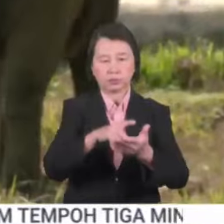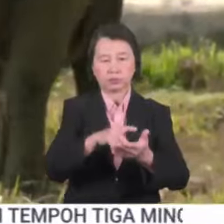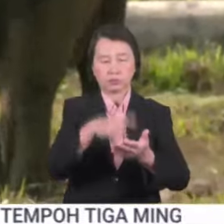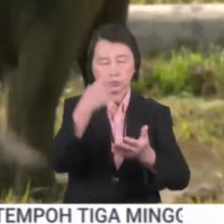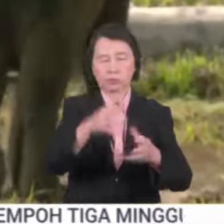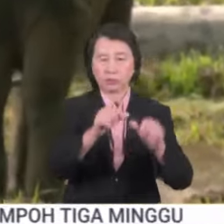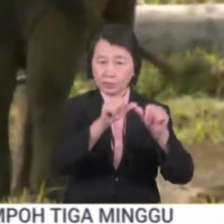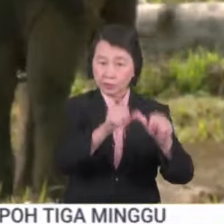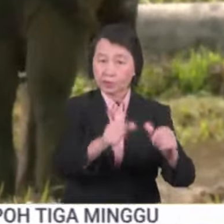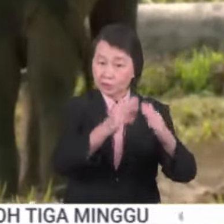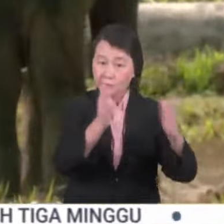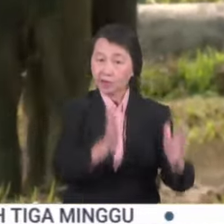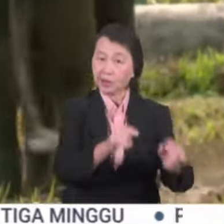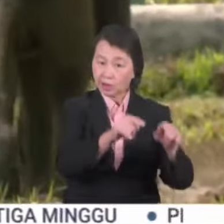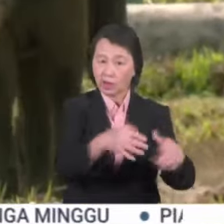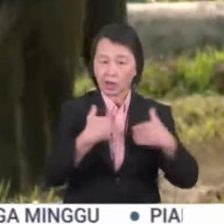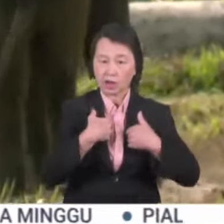konservasi.